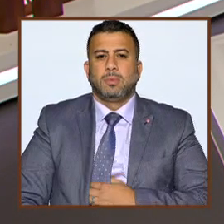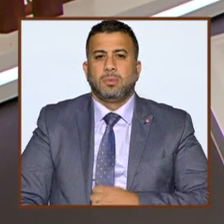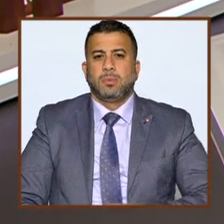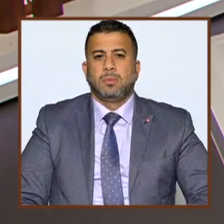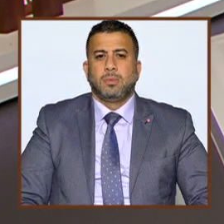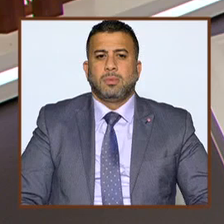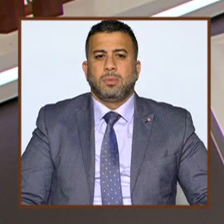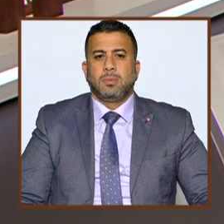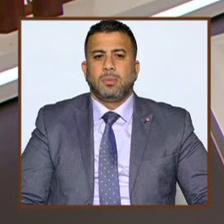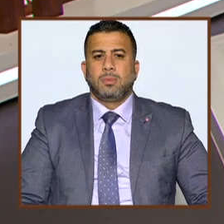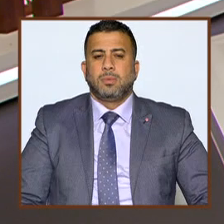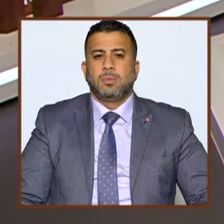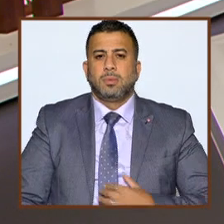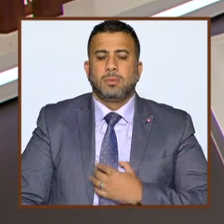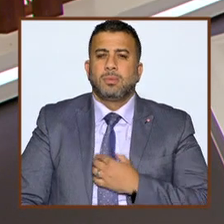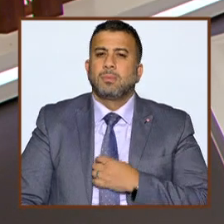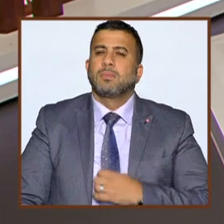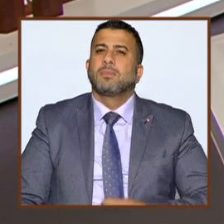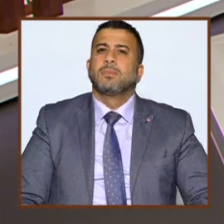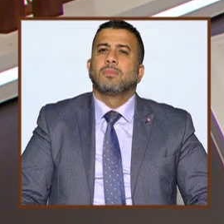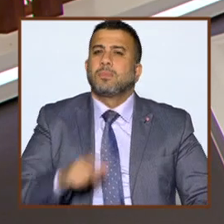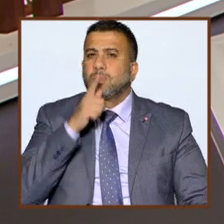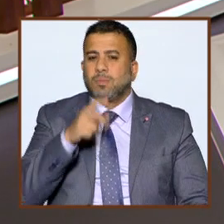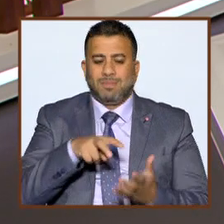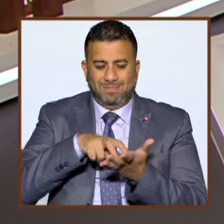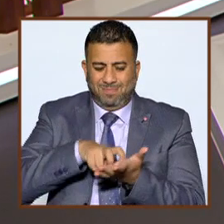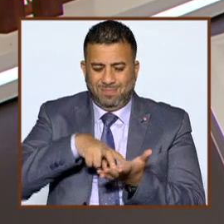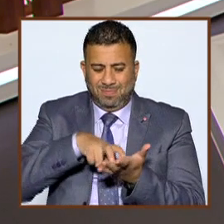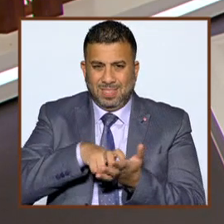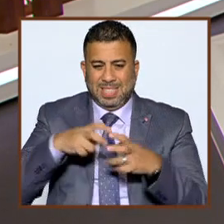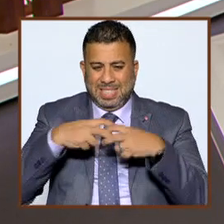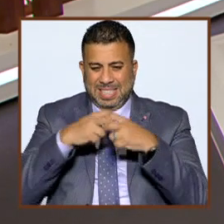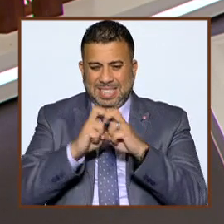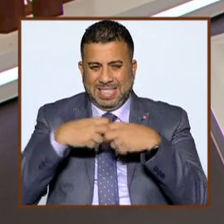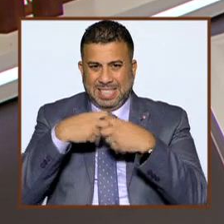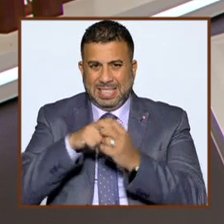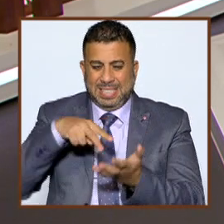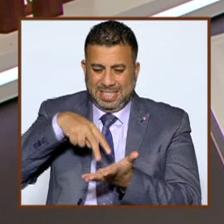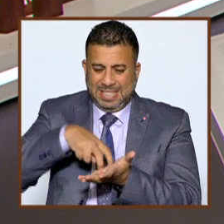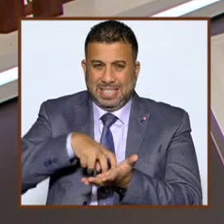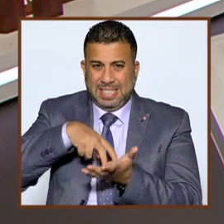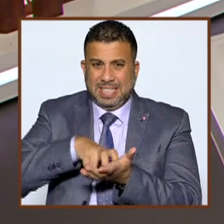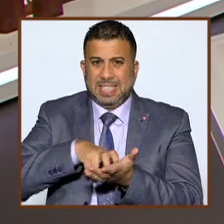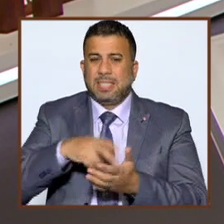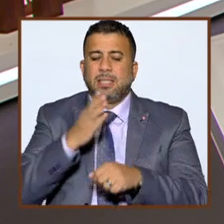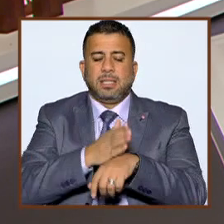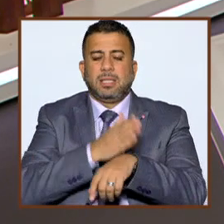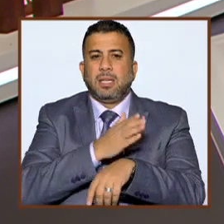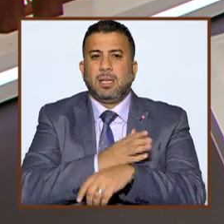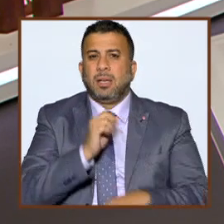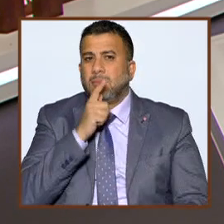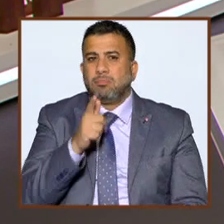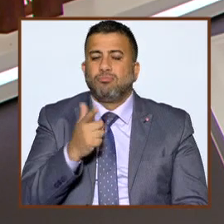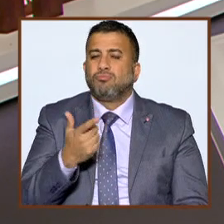أنا لي أكثر من 40 سنة وأنا نعالج على المفاصل متاعي ولكن بدون شفاء، شفت أخصائيين كثيرين ولكن